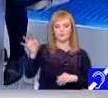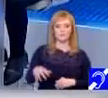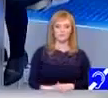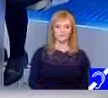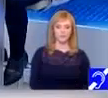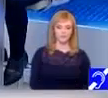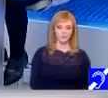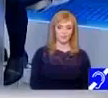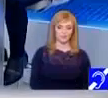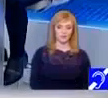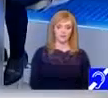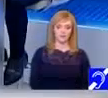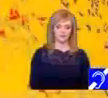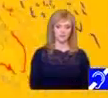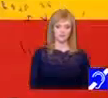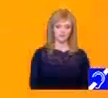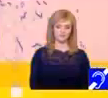19:00.